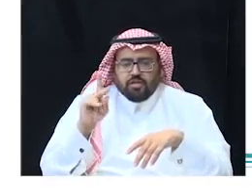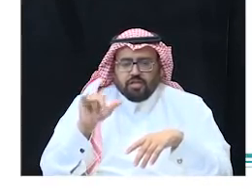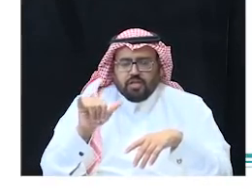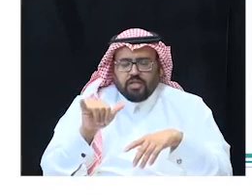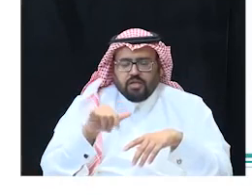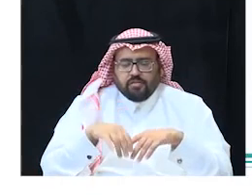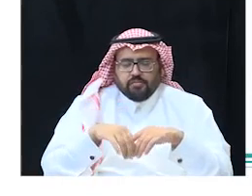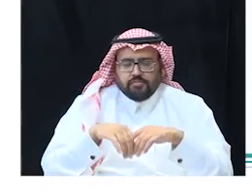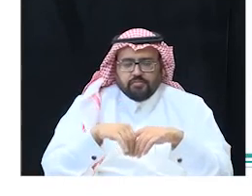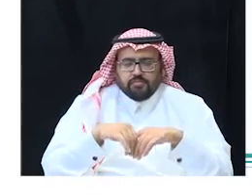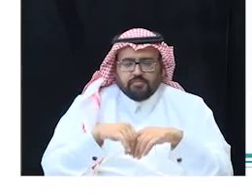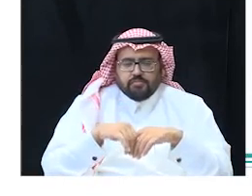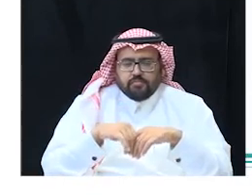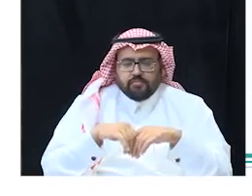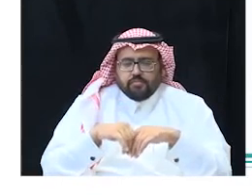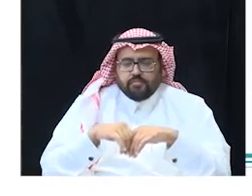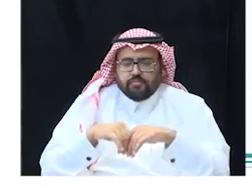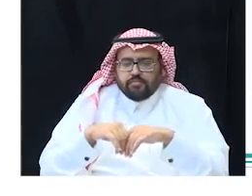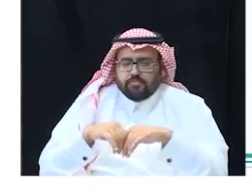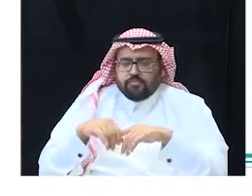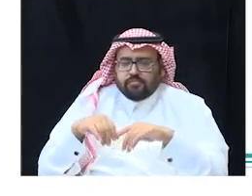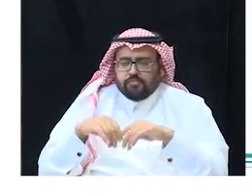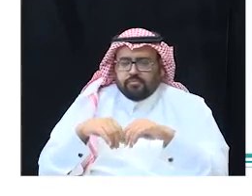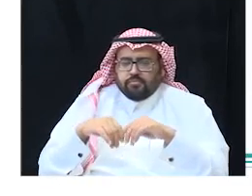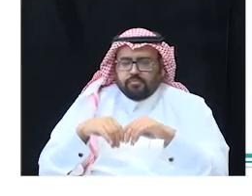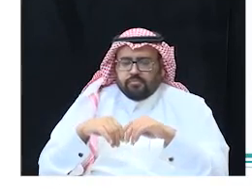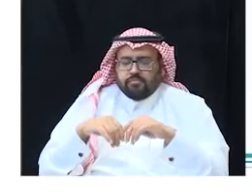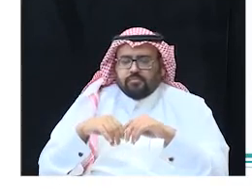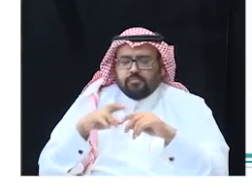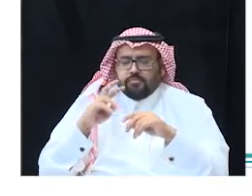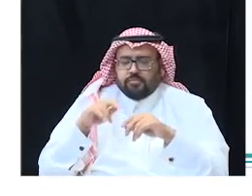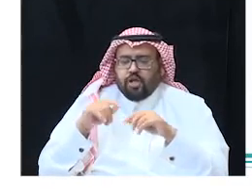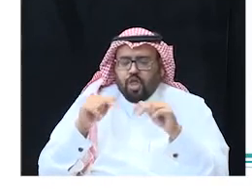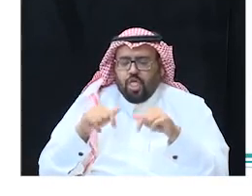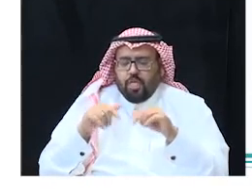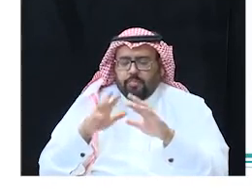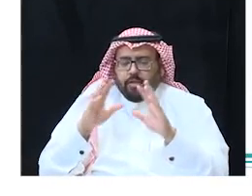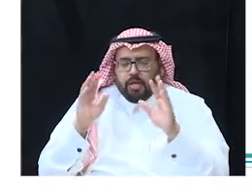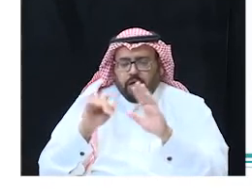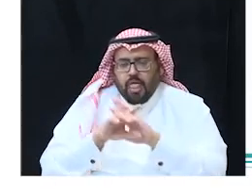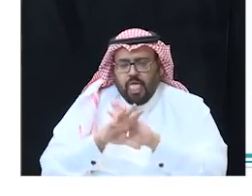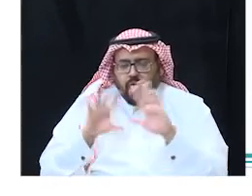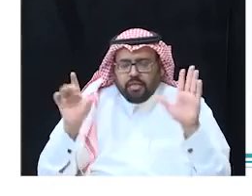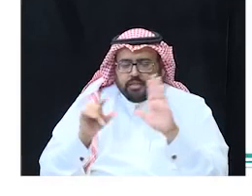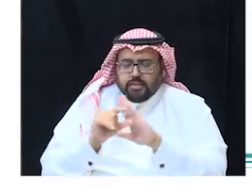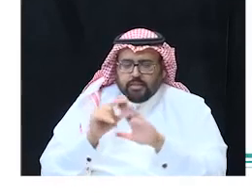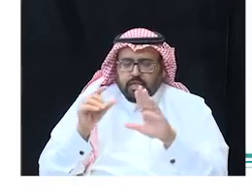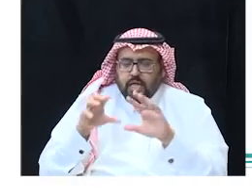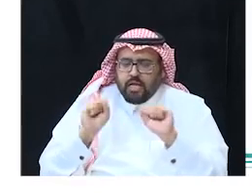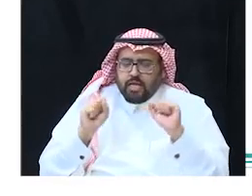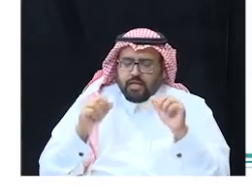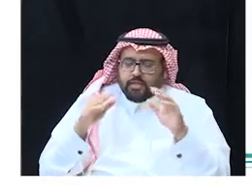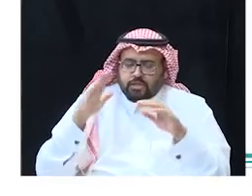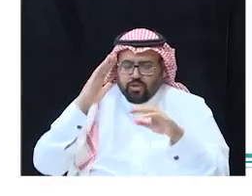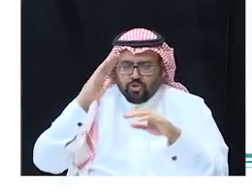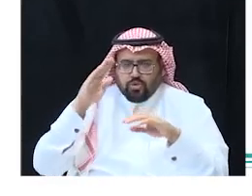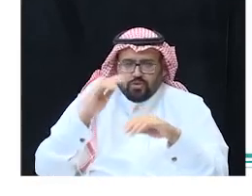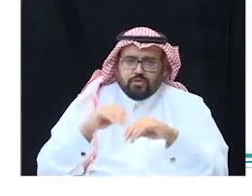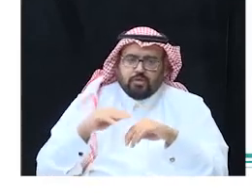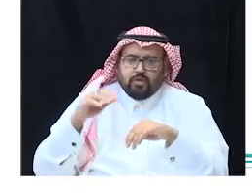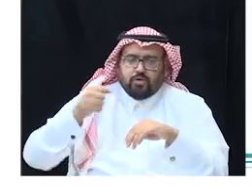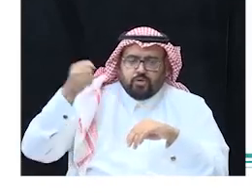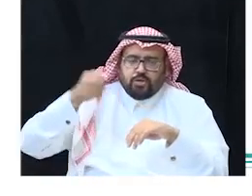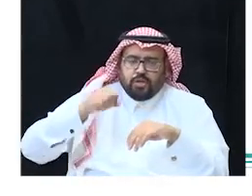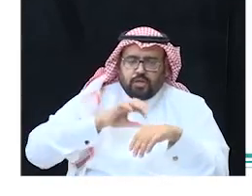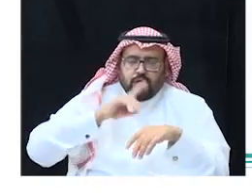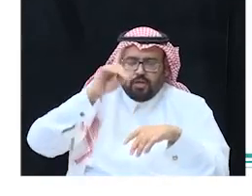شريط مطاطي، ممتازين. في هذا اليوم قد انتهينا بفضل الله سبحانه وتعالى من هذا الدرس،